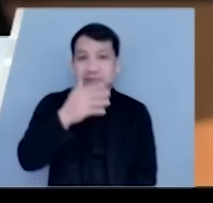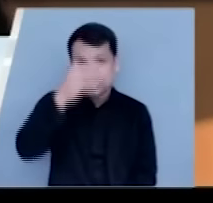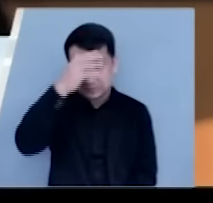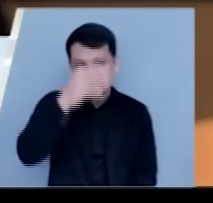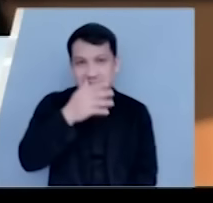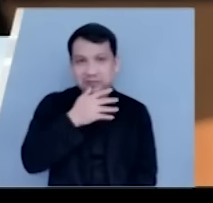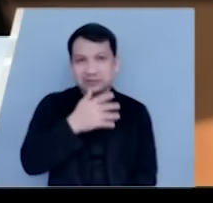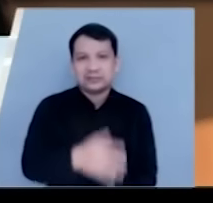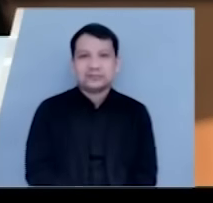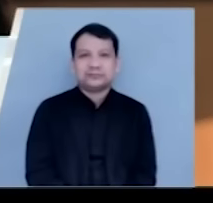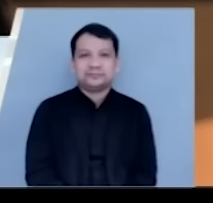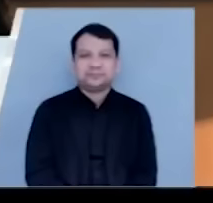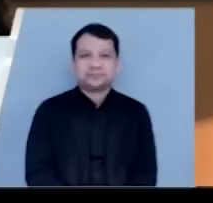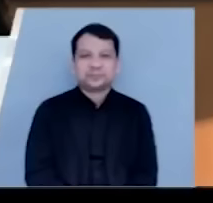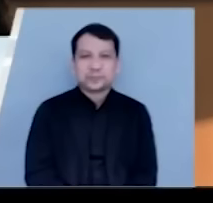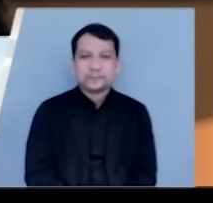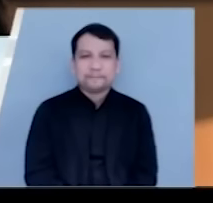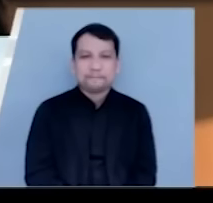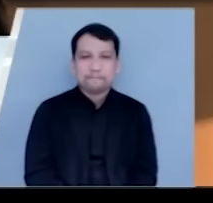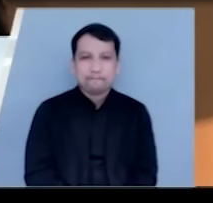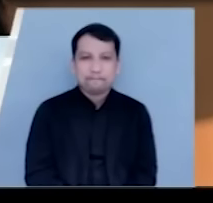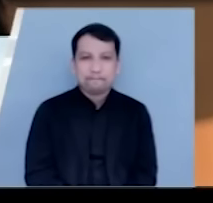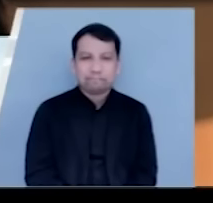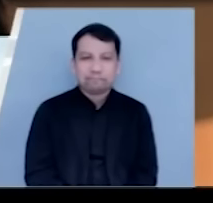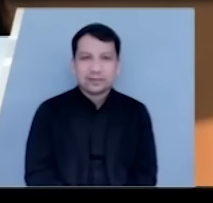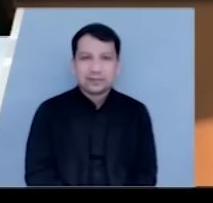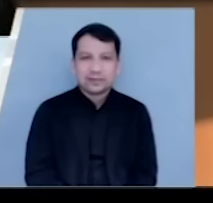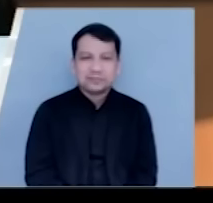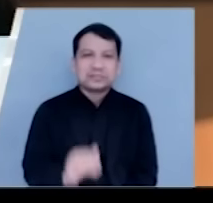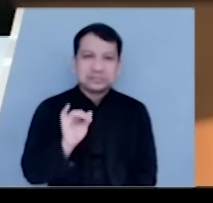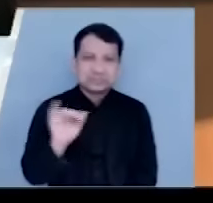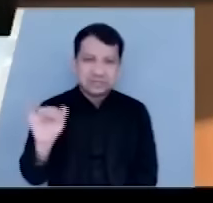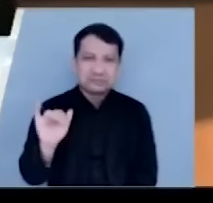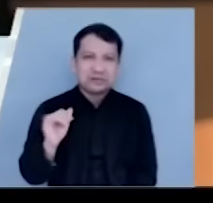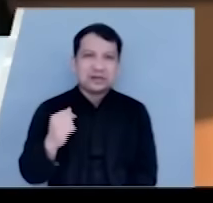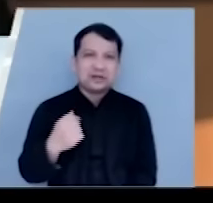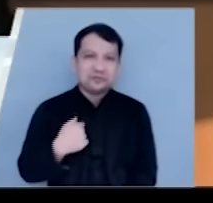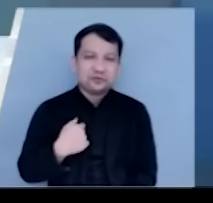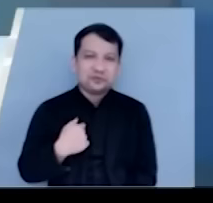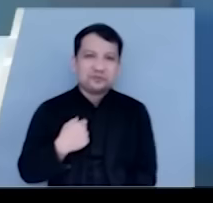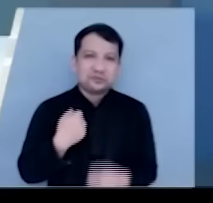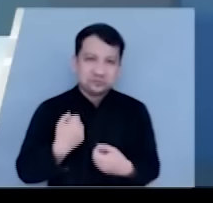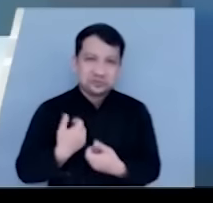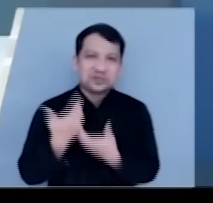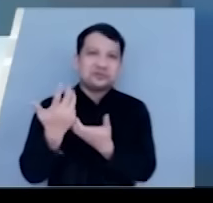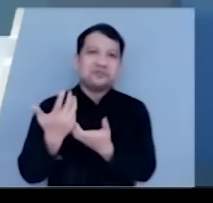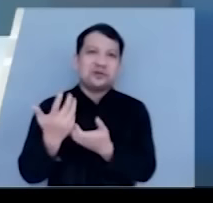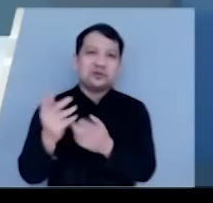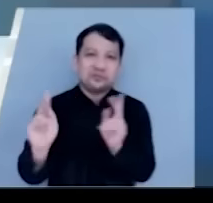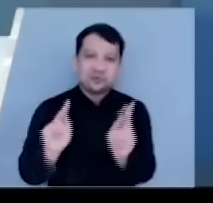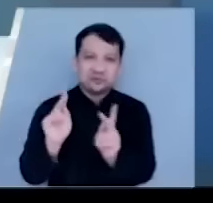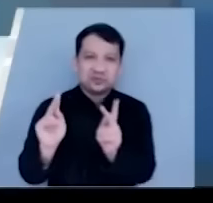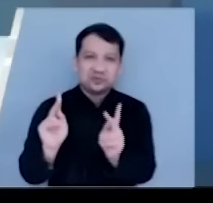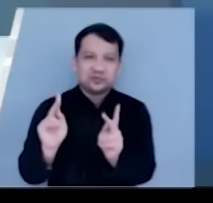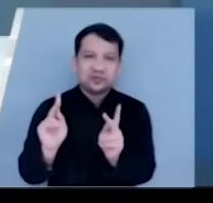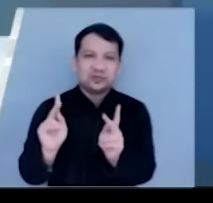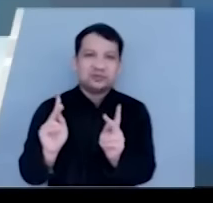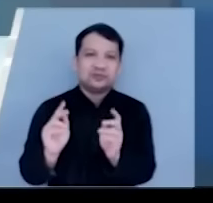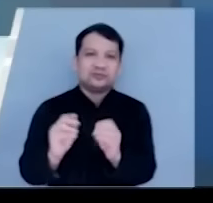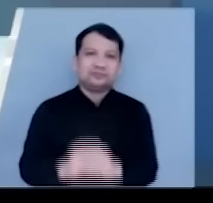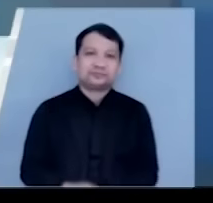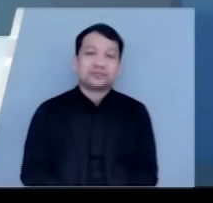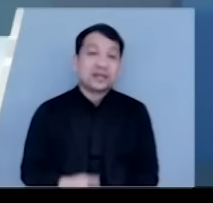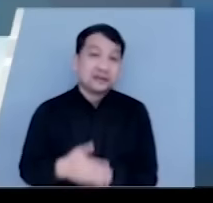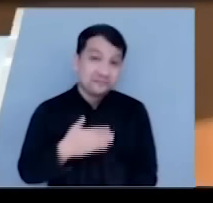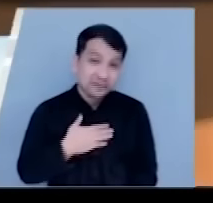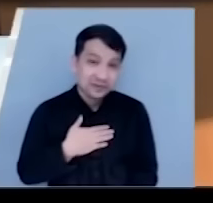And ayun din po, na makapag-inspire ako ng mga tao. And sa aking